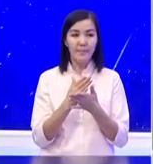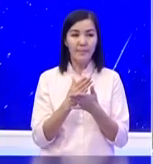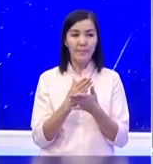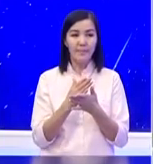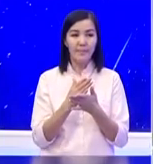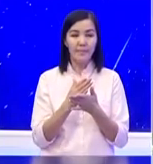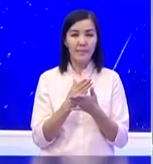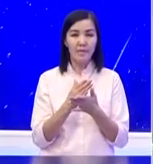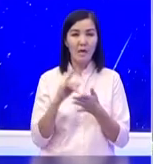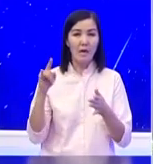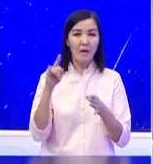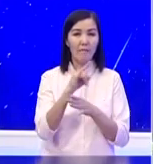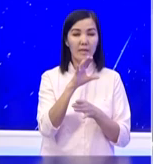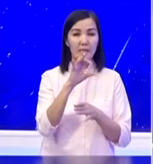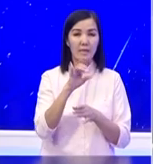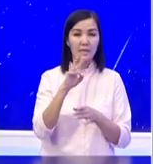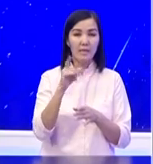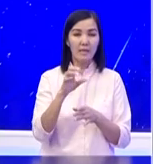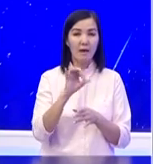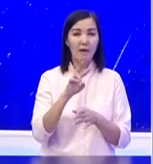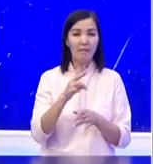всей авиации СНГ – это Ан-2.